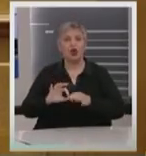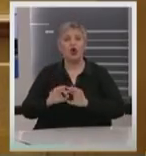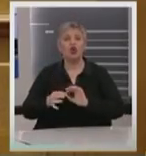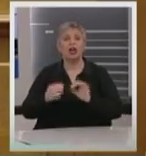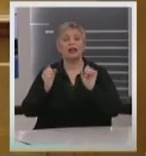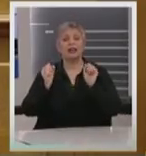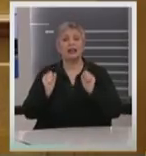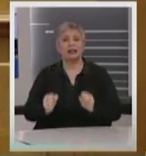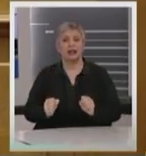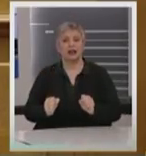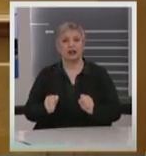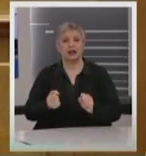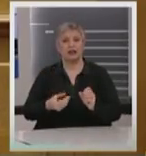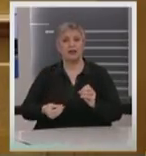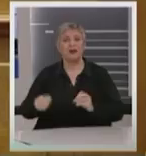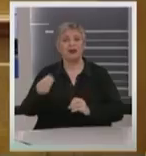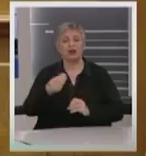ευρύτερο δημόσιο κατά